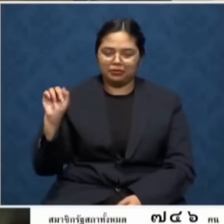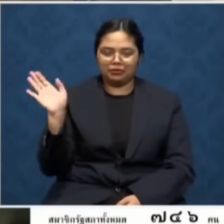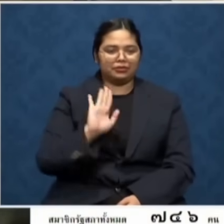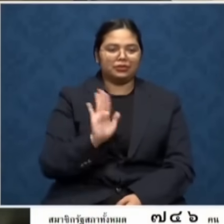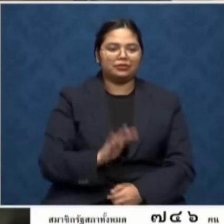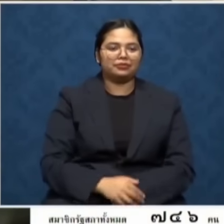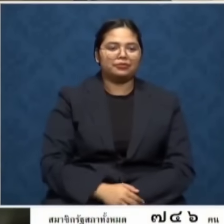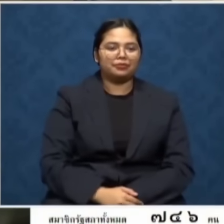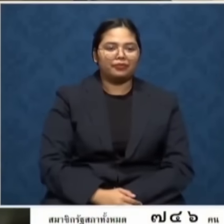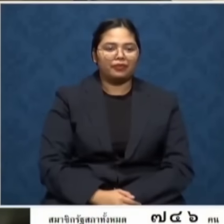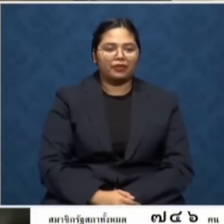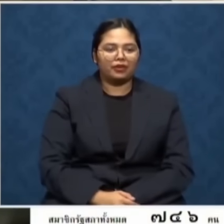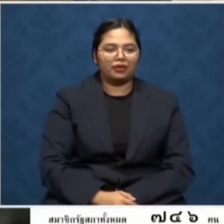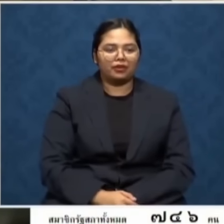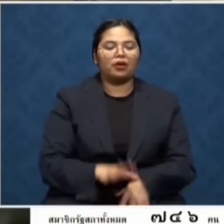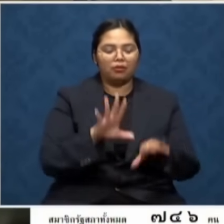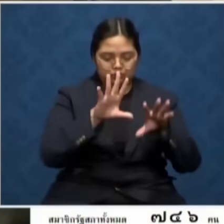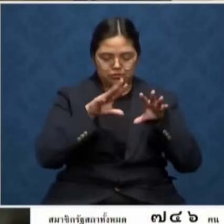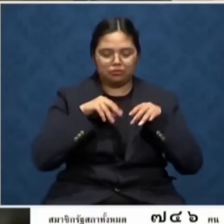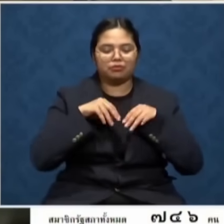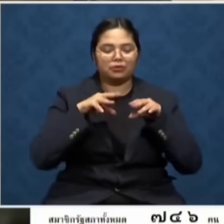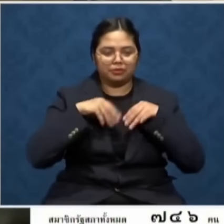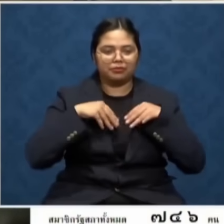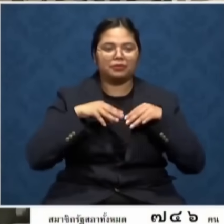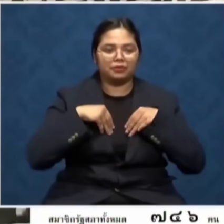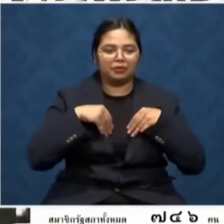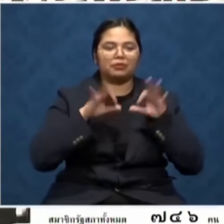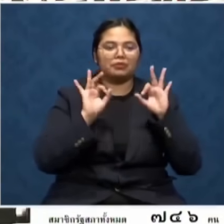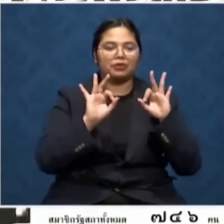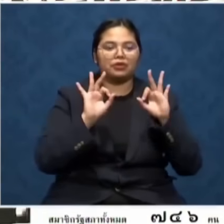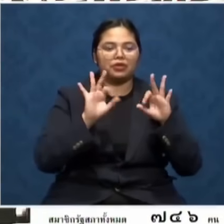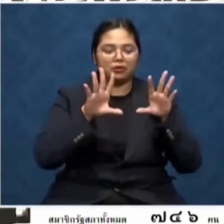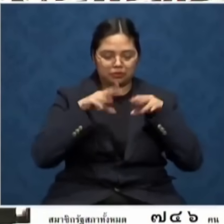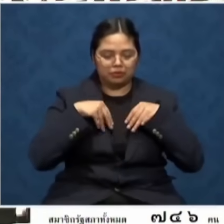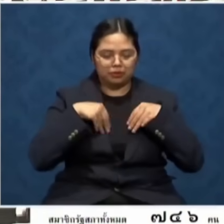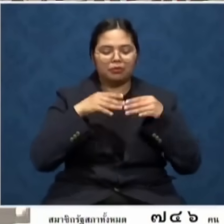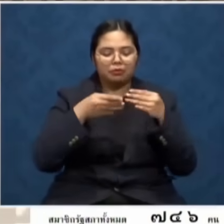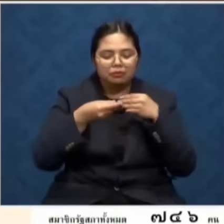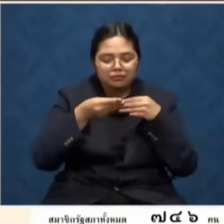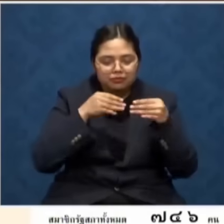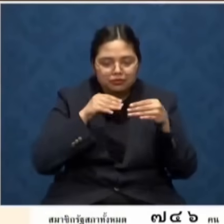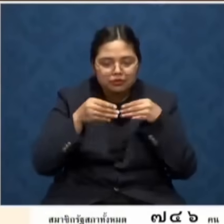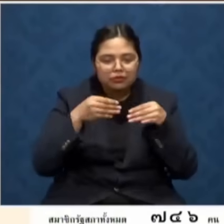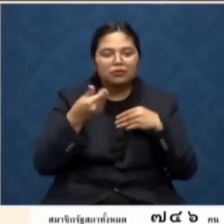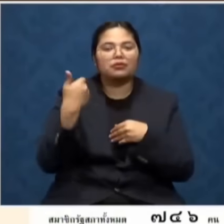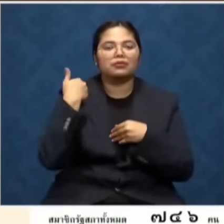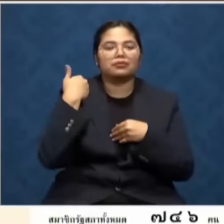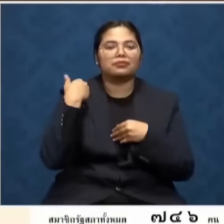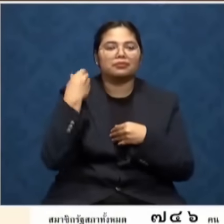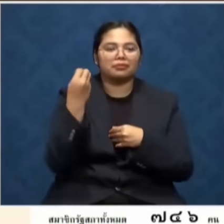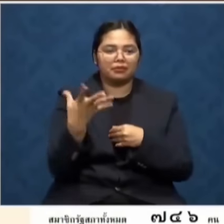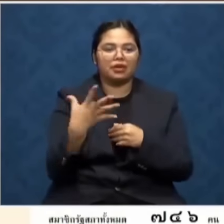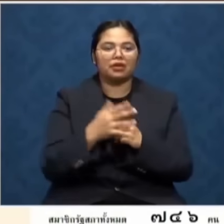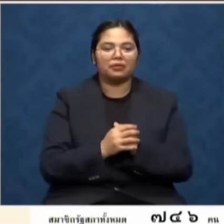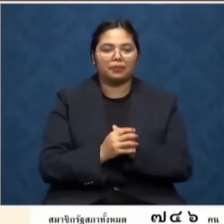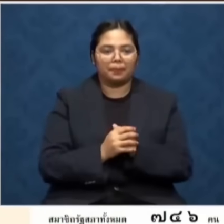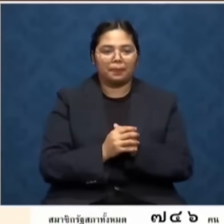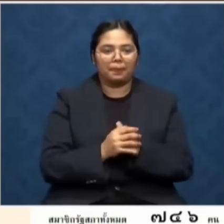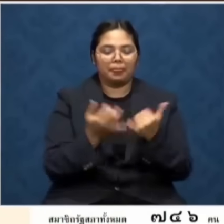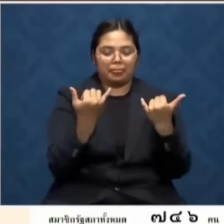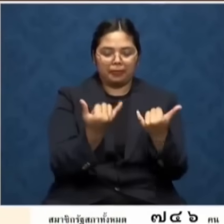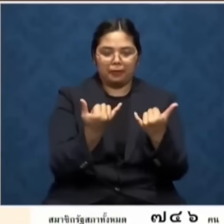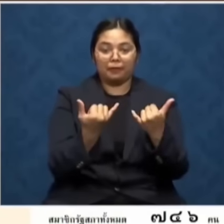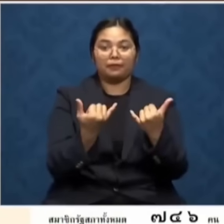ทยาครับผมยอมรับว่าได้ผ่อนปลนมากเพราะว่าการพิจารณาใน